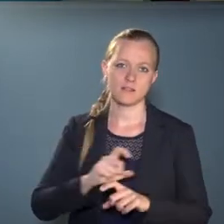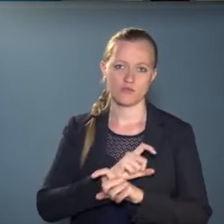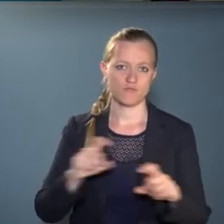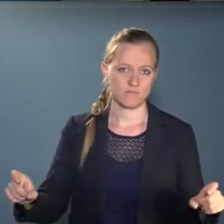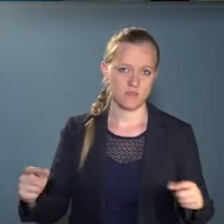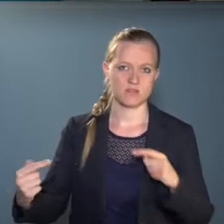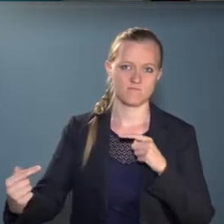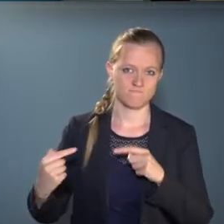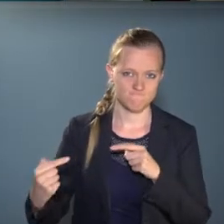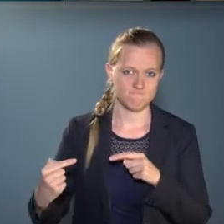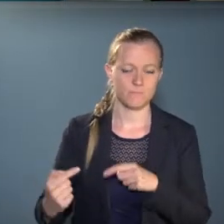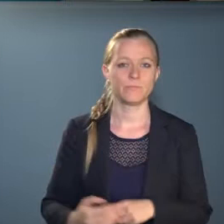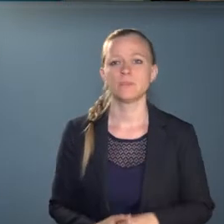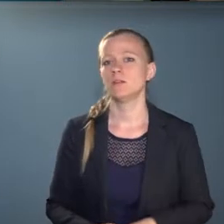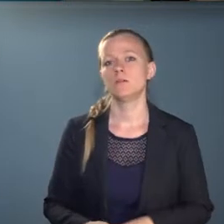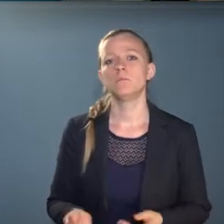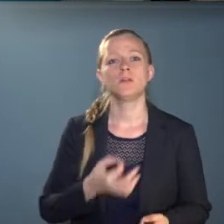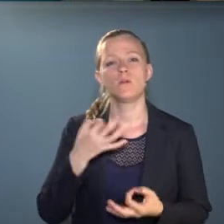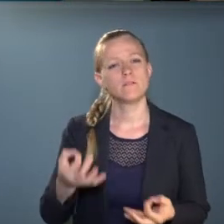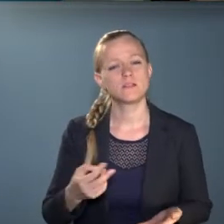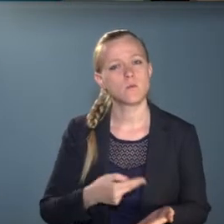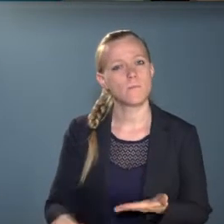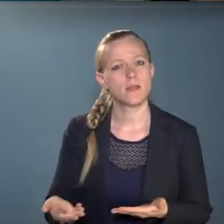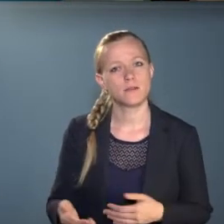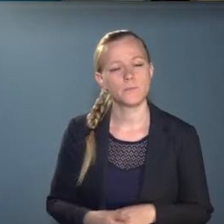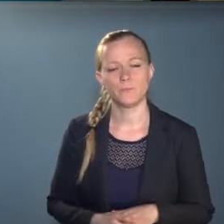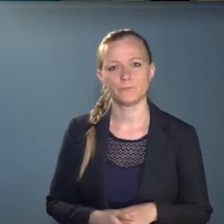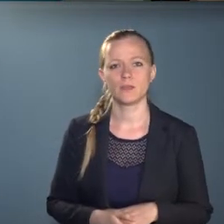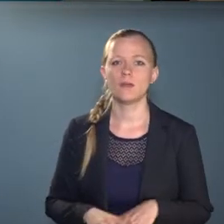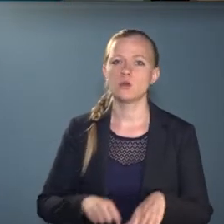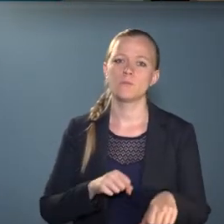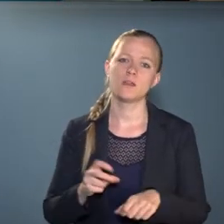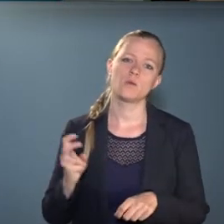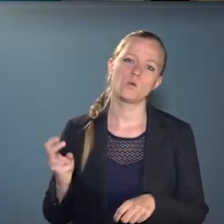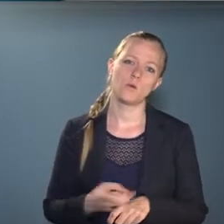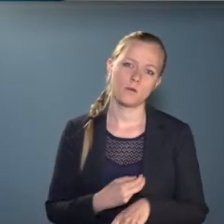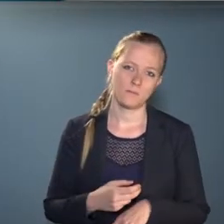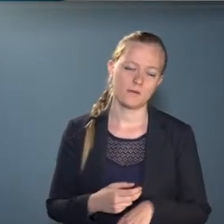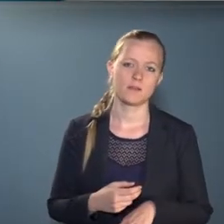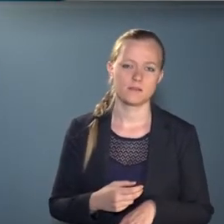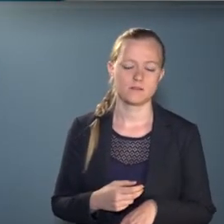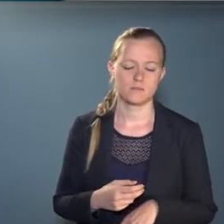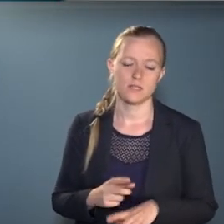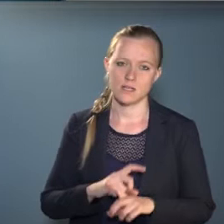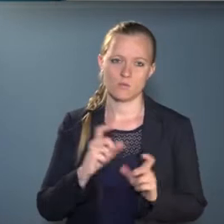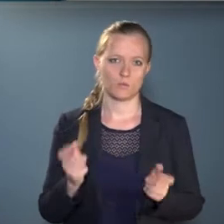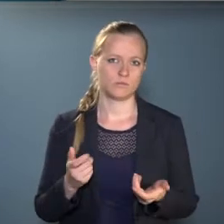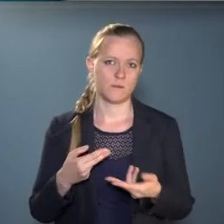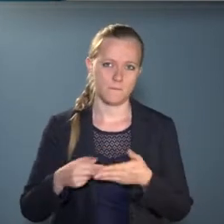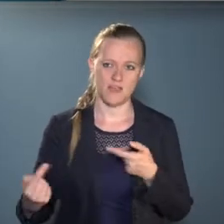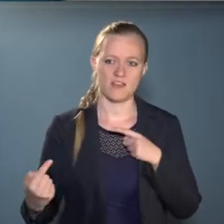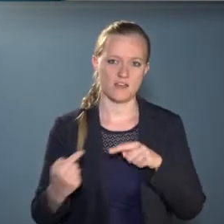miatt. Voltak éppen miről van szó? A Kőbányi Önkormányzat évek óta perben áll a repülés